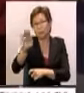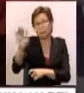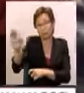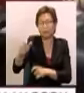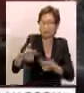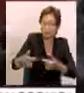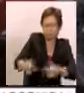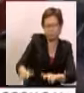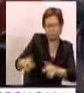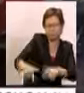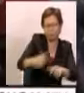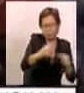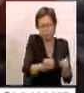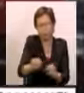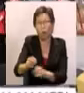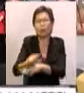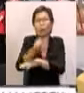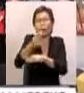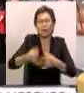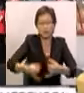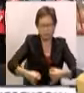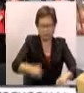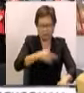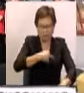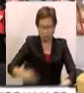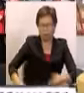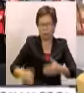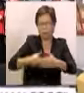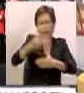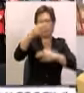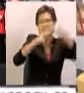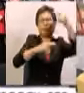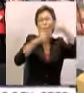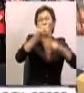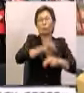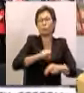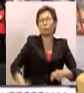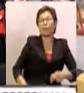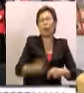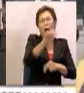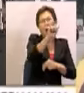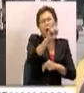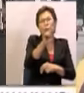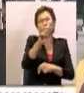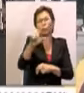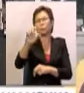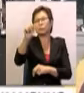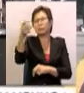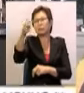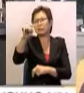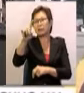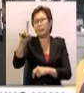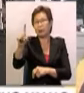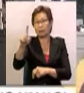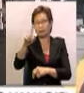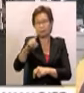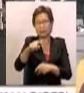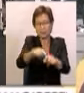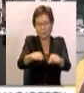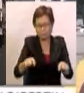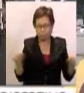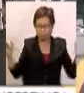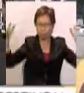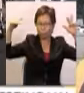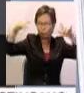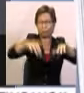hanya membenarkan penganjur menggunakan jalan raja di hadapan bangunan Sultan Abdul Samad sebagai lokasi perhimpunan mulai pukul 2 hingga 6